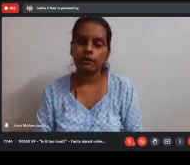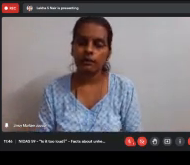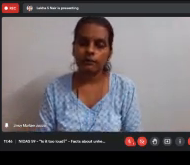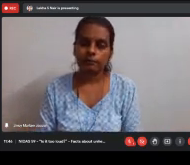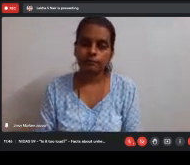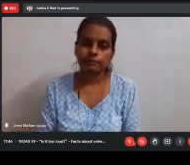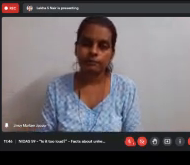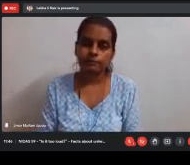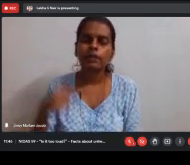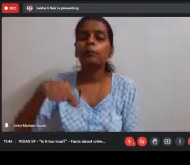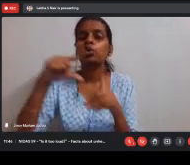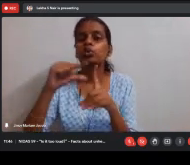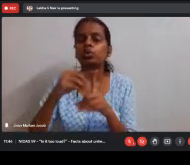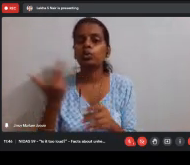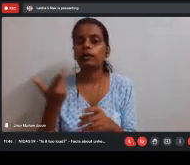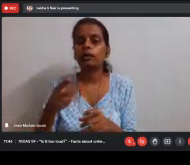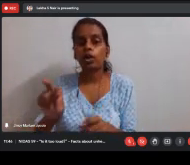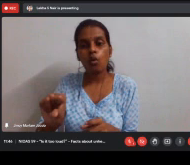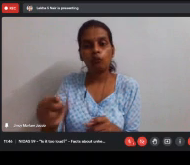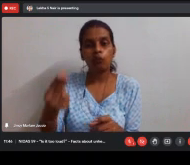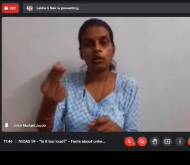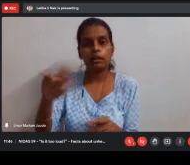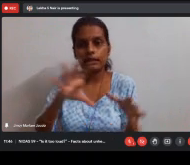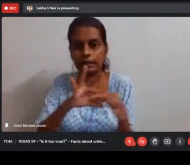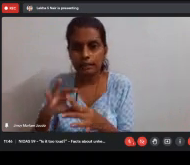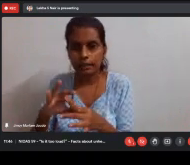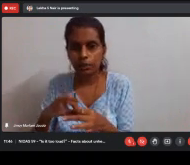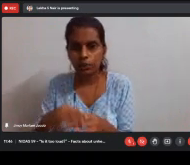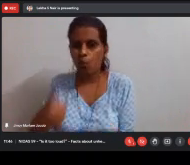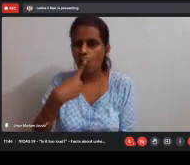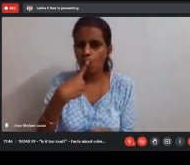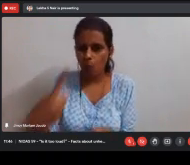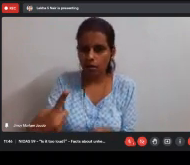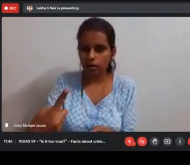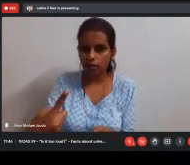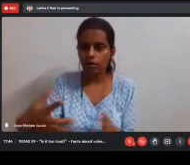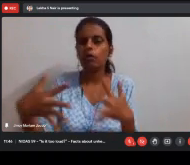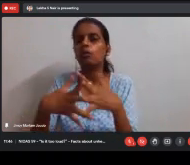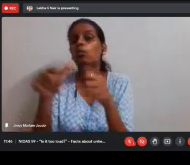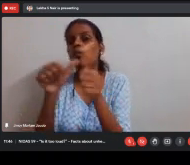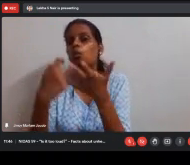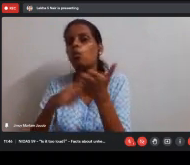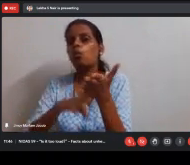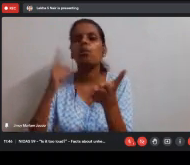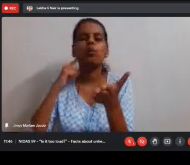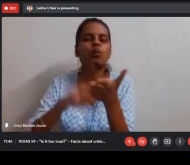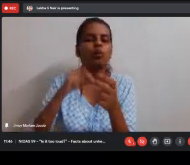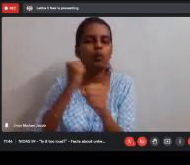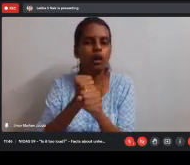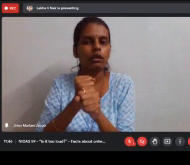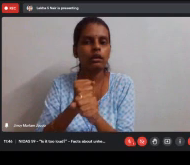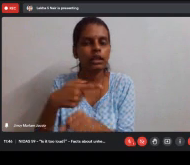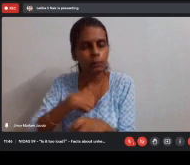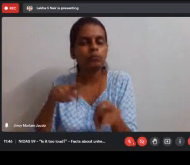നിങ്ങൾക്ക് പറയാൻ പറ്റില്ല. കാരണം ദേ ഹാവ് ഓൾറെഡി വോൺഡ് യു, അവർ ഓൾറെഡി വോൺ ചെയ്തു. ആ വാർണിംഗ് നമ്മൾ ഡിസേബിൾ ചെയ്തത് നമ്മളാണ്. സോ അത് വേണമോ വേണ്ടിയോ എന്ന്